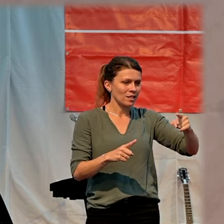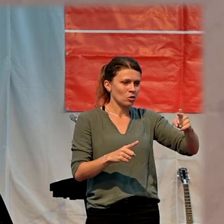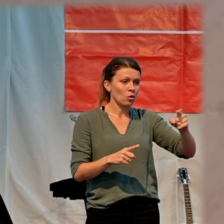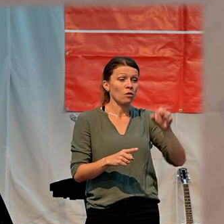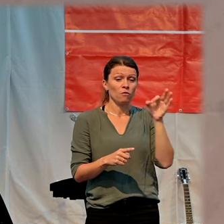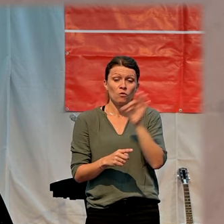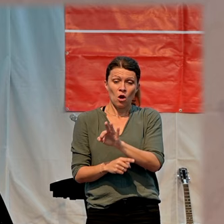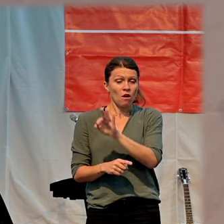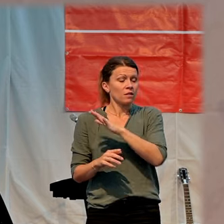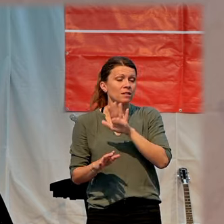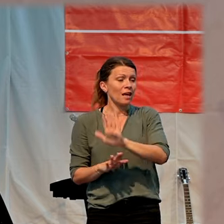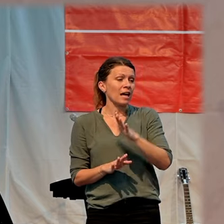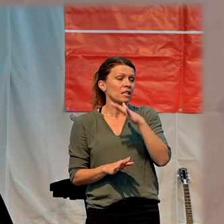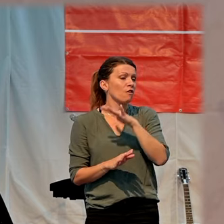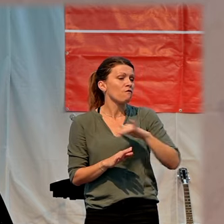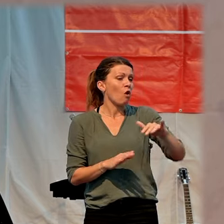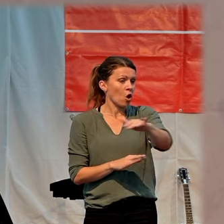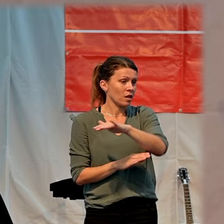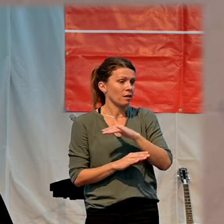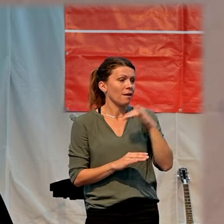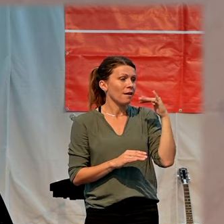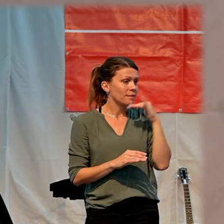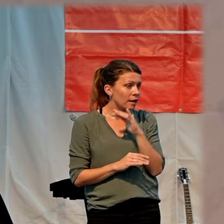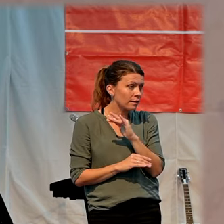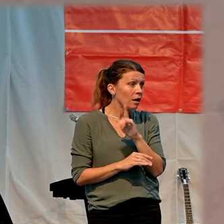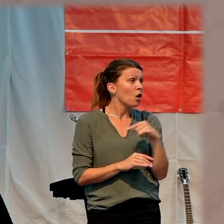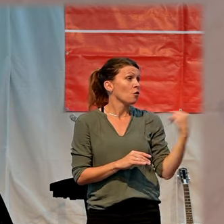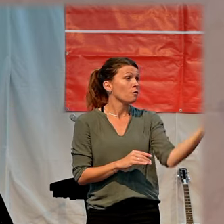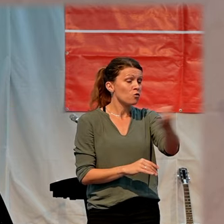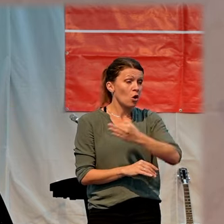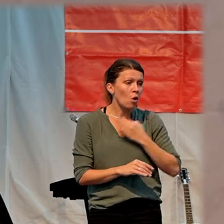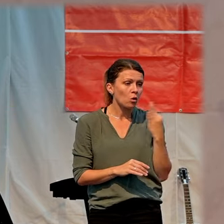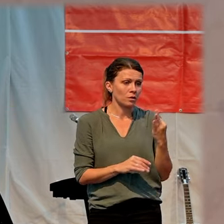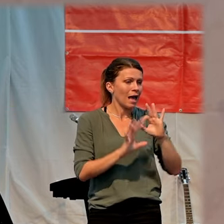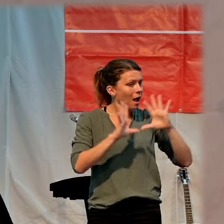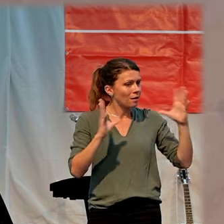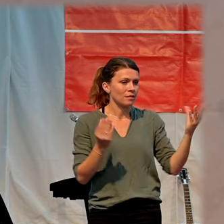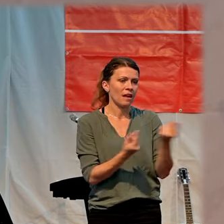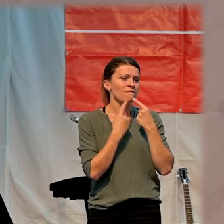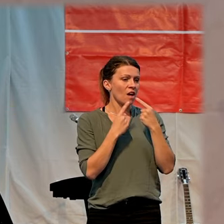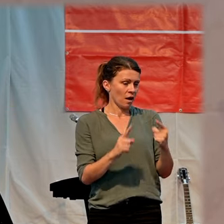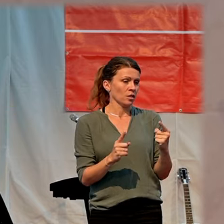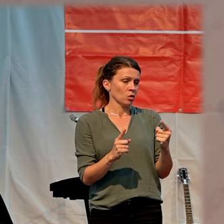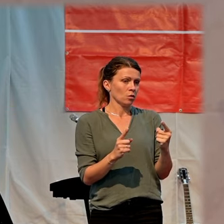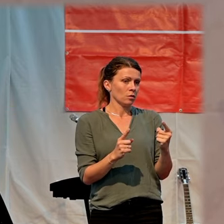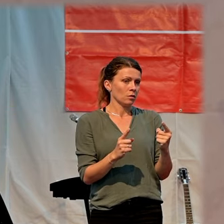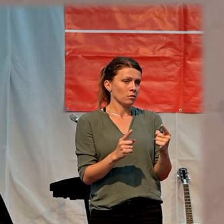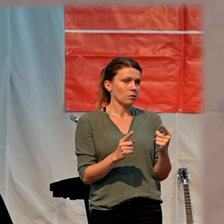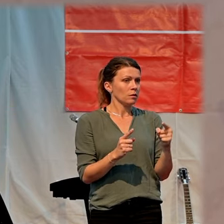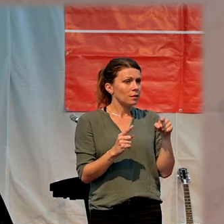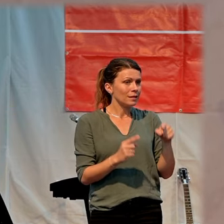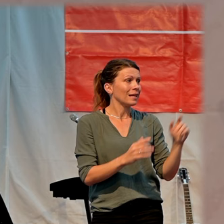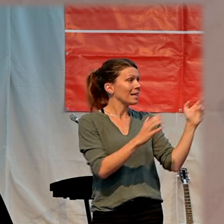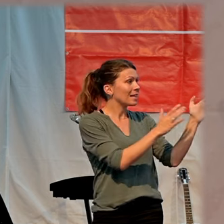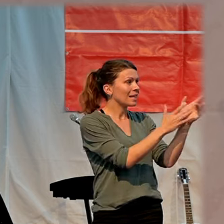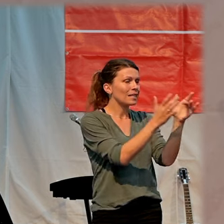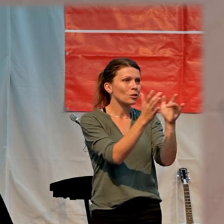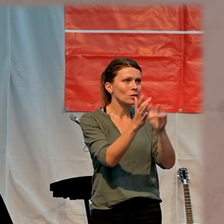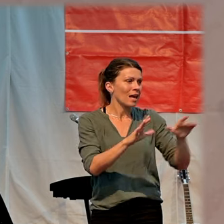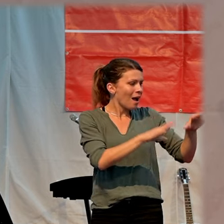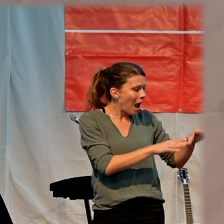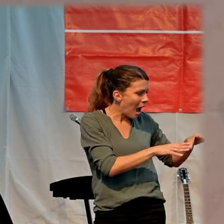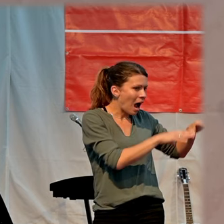Israel. Er hat uns die ganzen Verheißungen gegeben in der Heiligen Schrift. Dieser Christus ist der Anfänger und